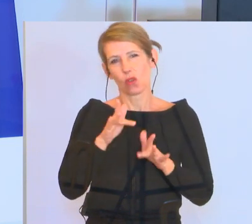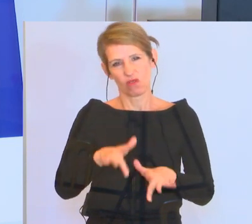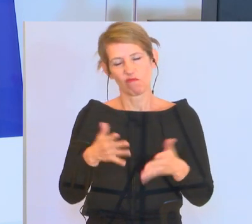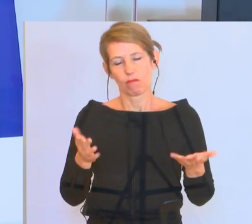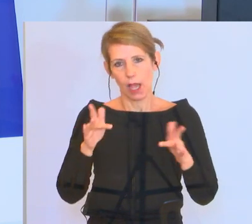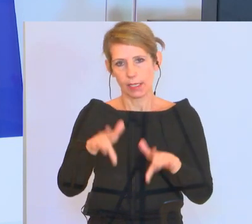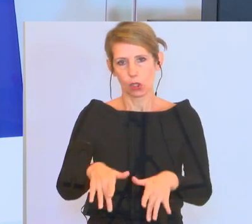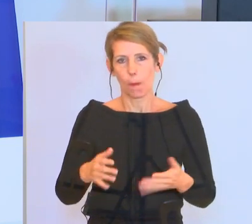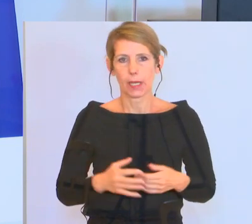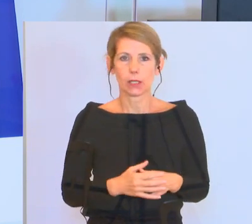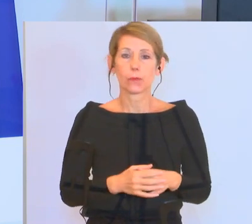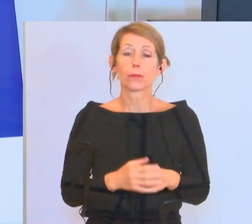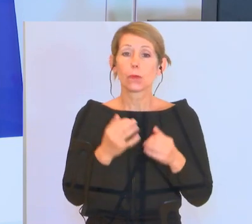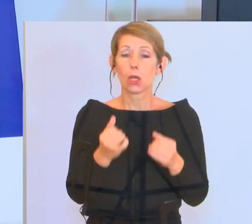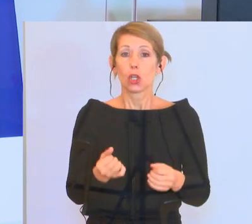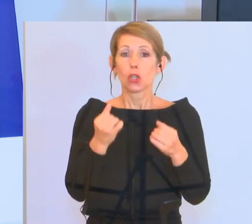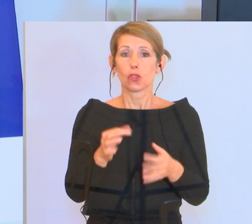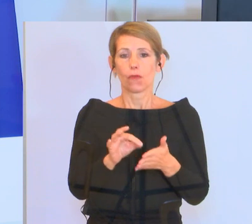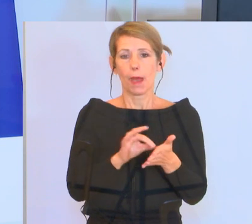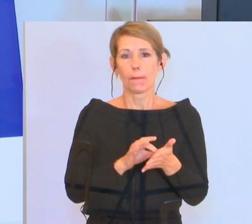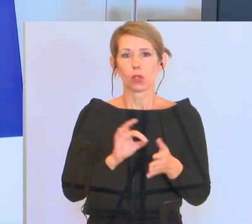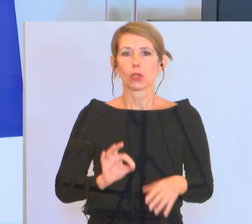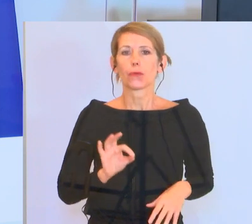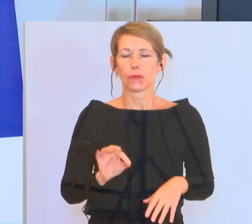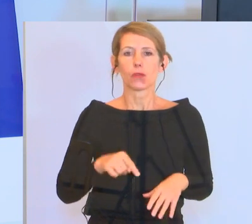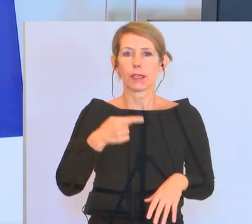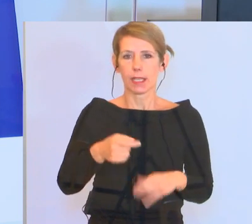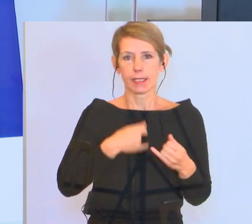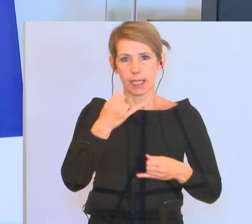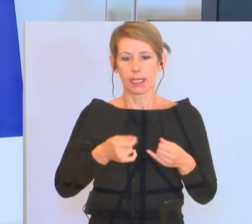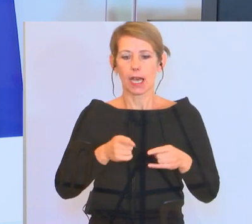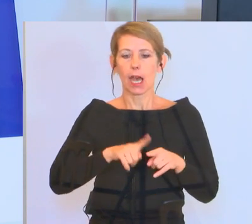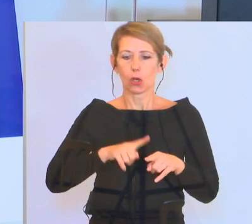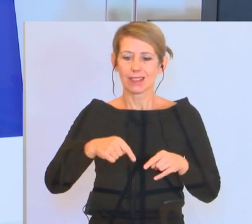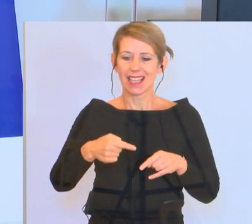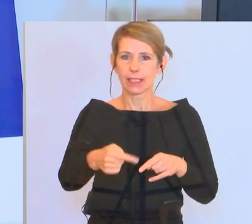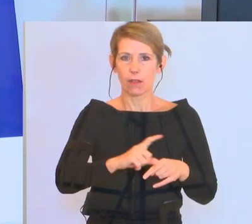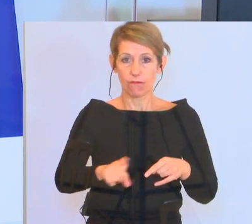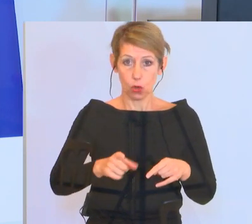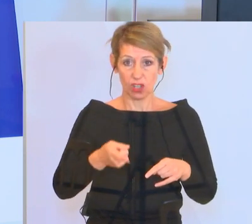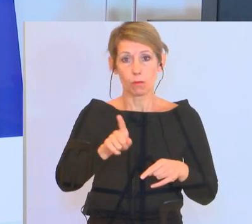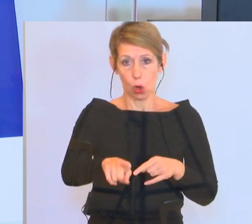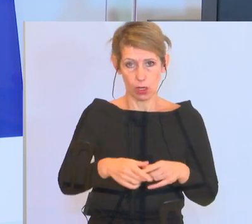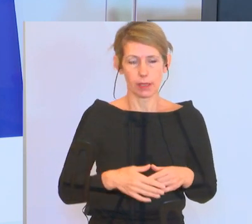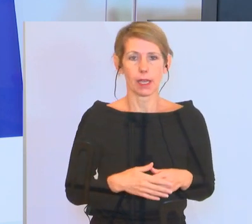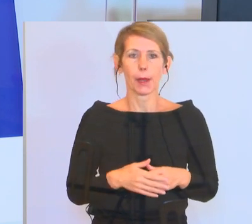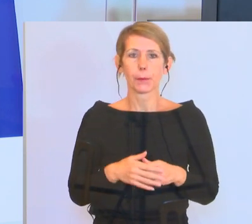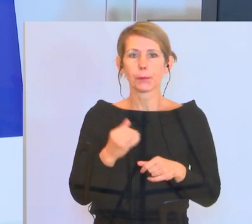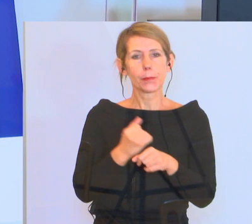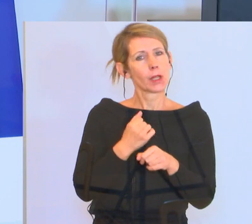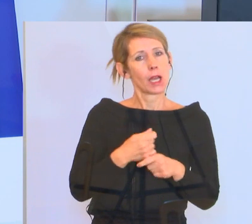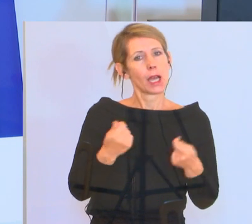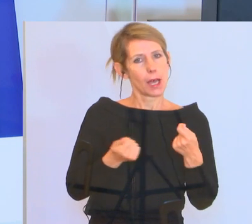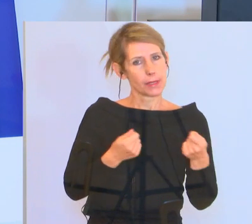sind. Die Schwerpunkte fürs kommende Jahr und auch für die kommenden Wochen und Monate. Der Arbeitsmarkt